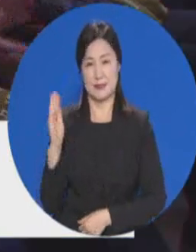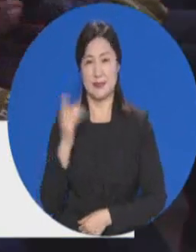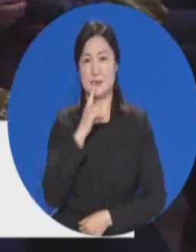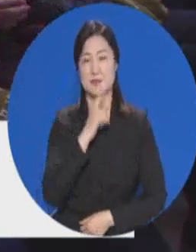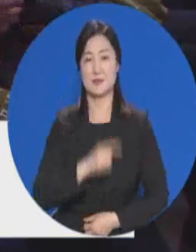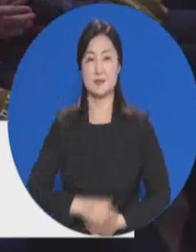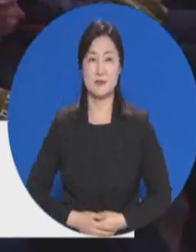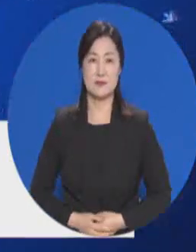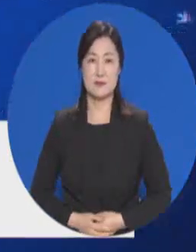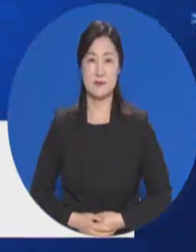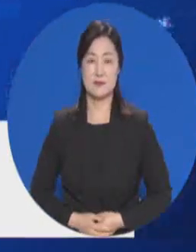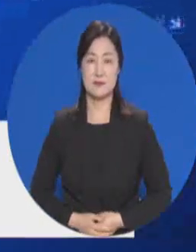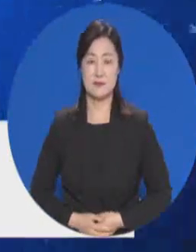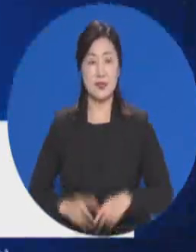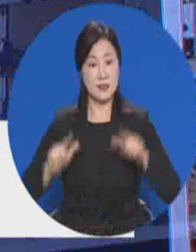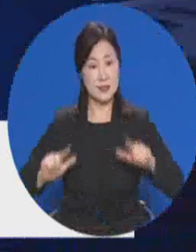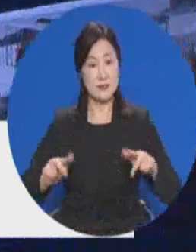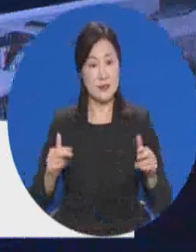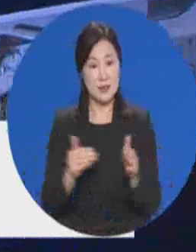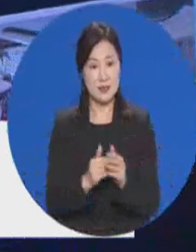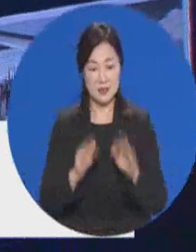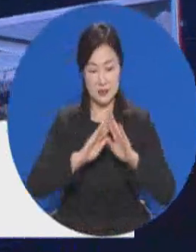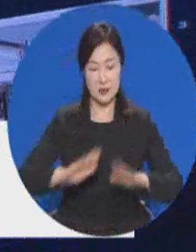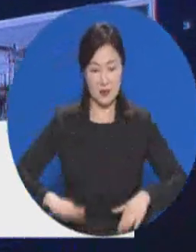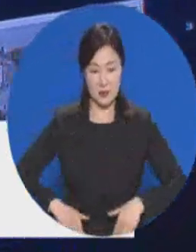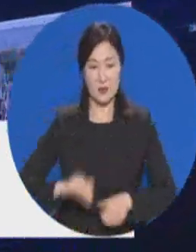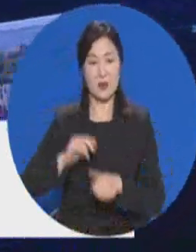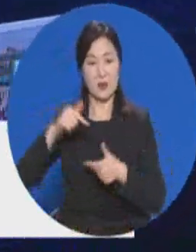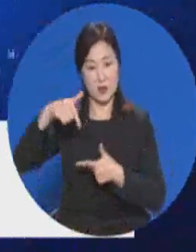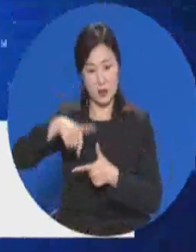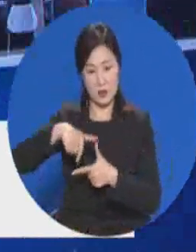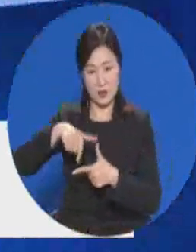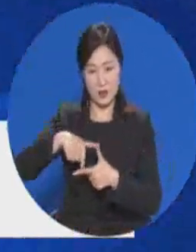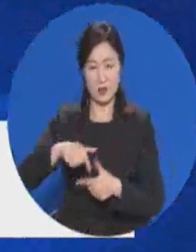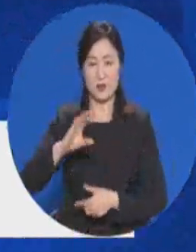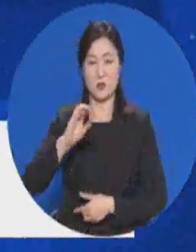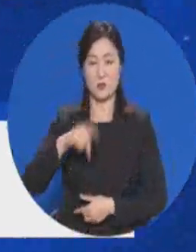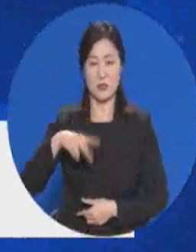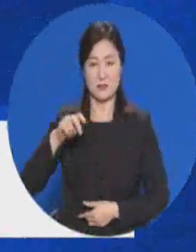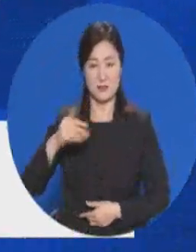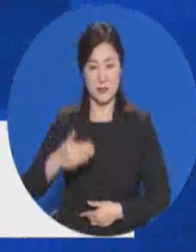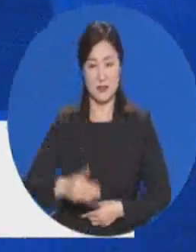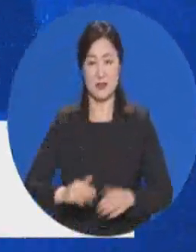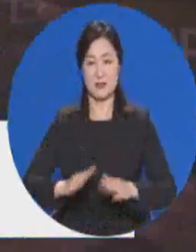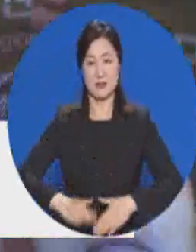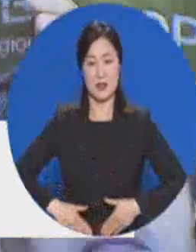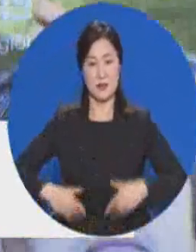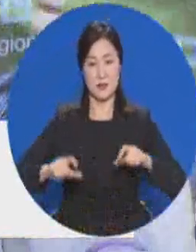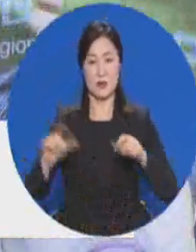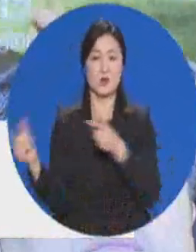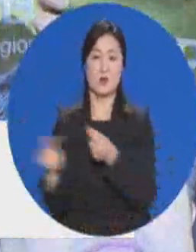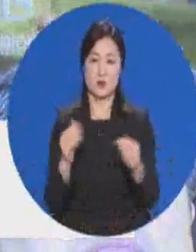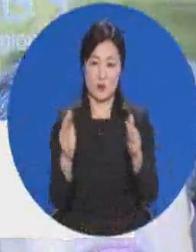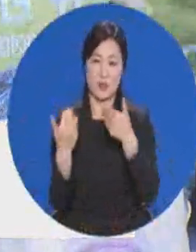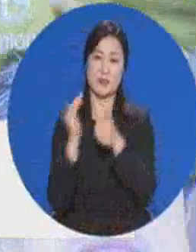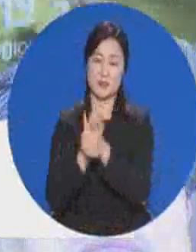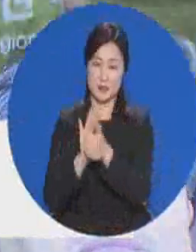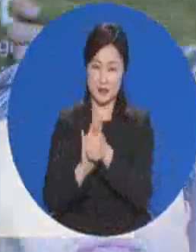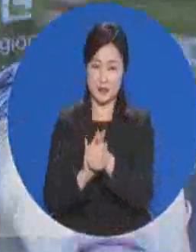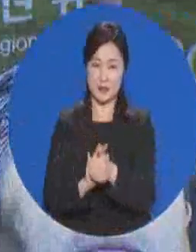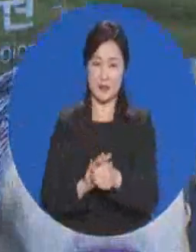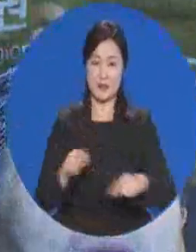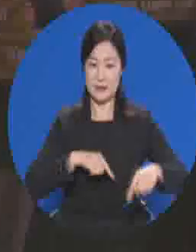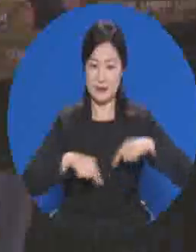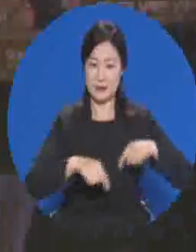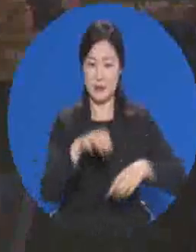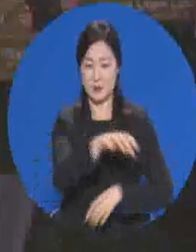밝혔습니다. 지금까지 전라남도와 경상남도를 포함해 COP28 남해안 남중권 공동 개최를 지지하는